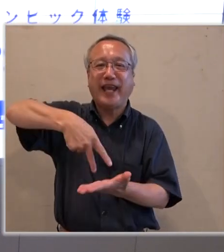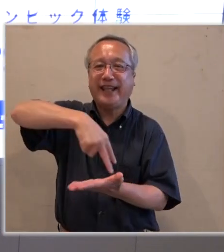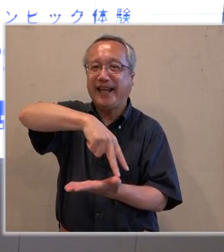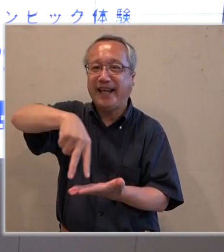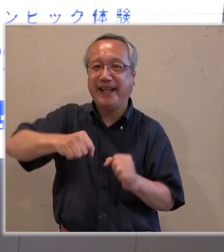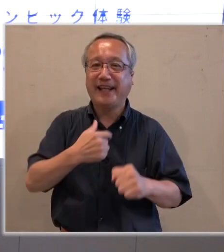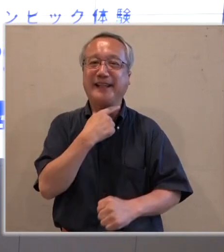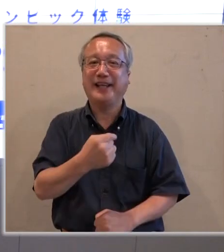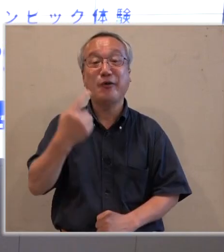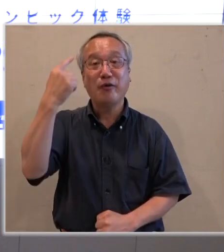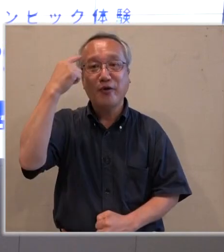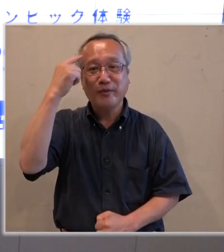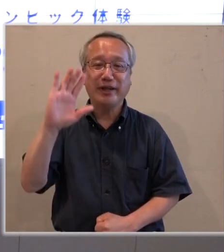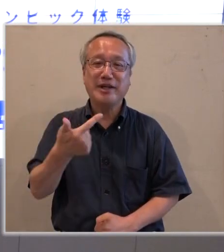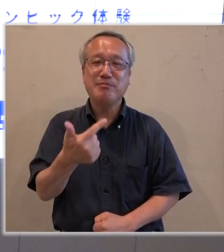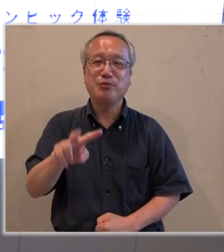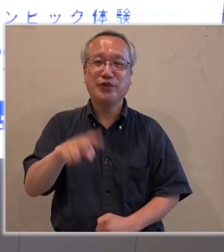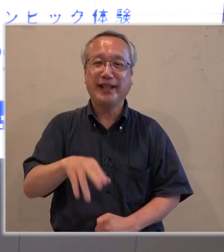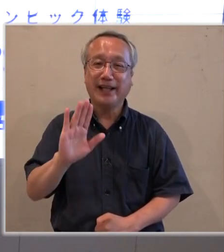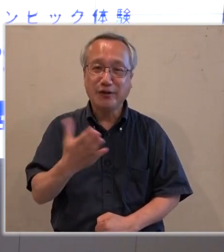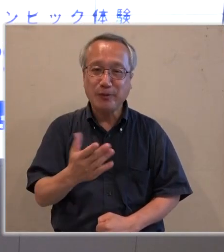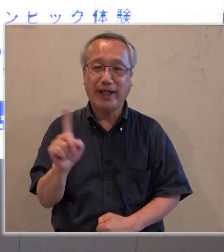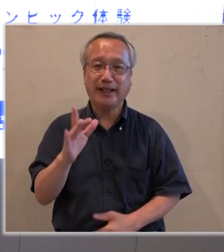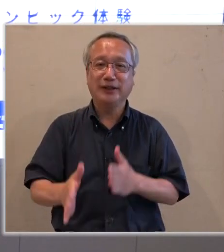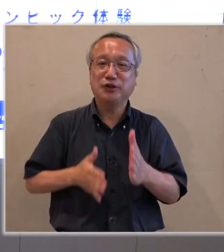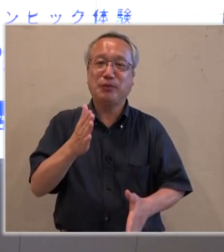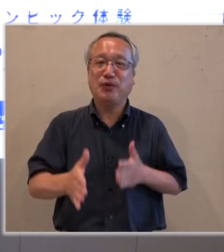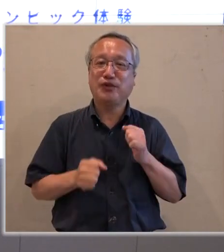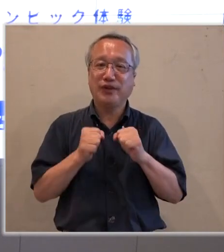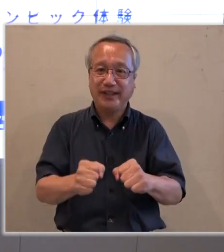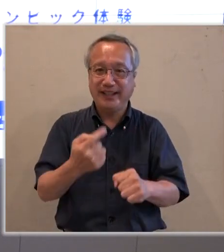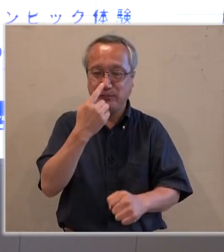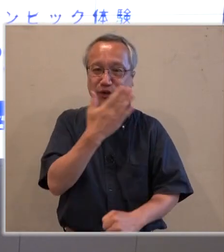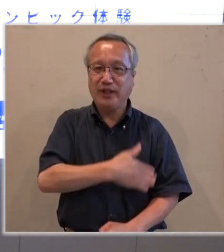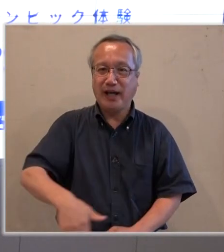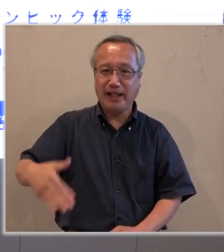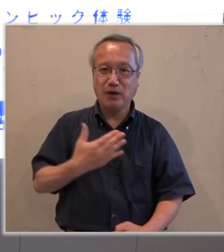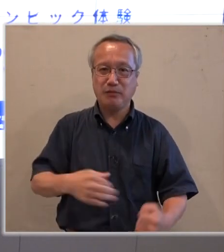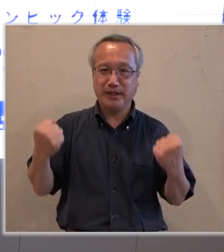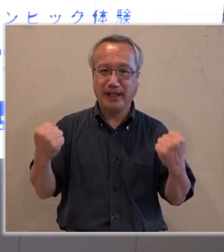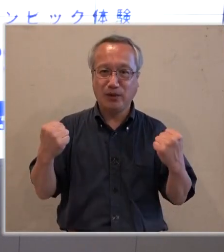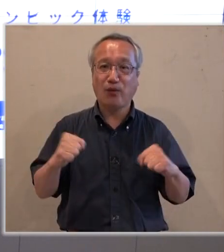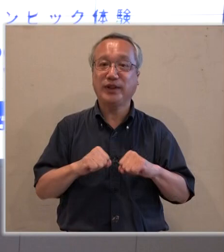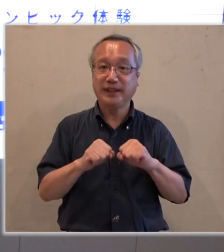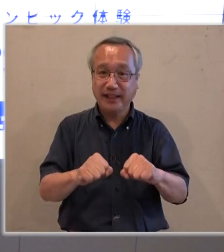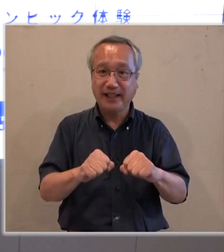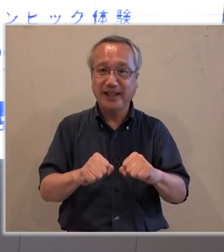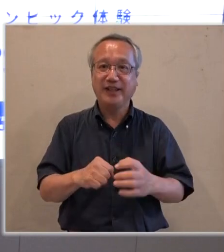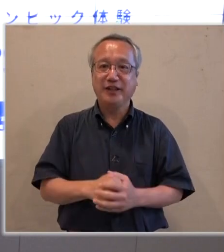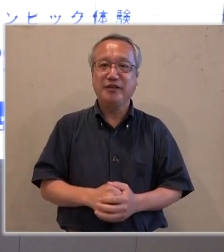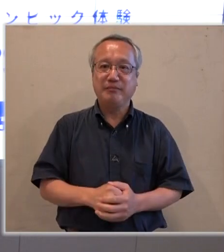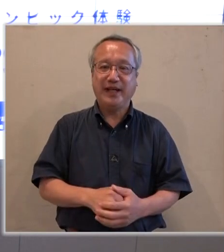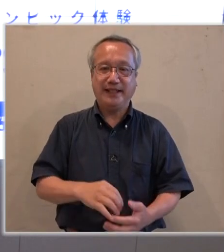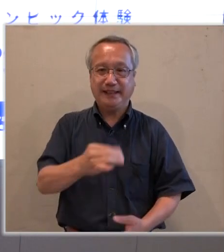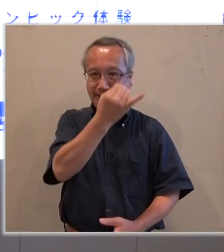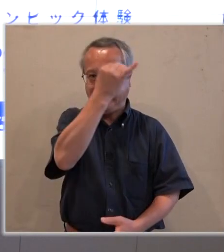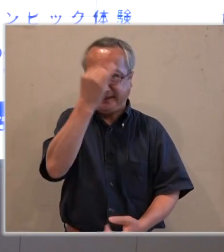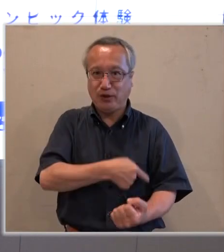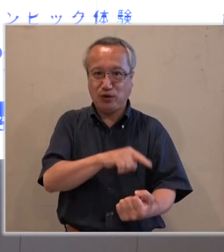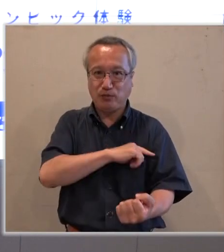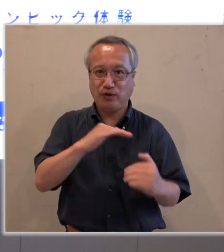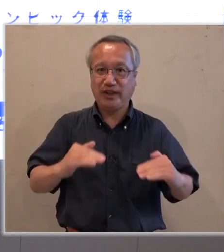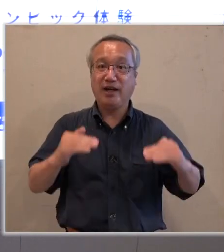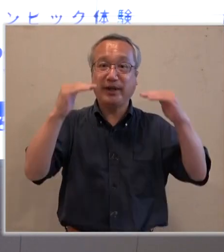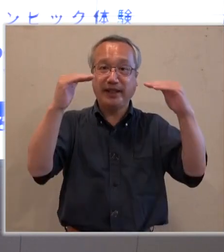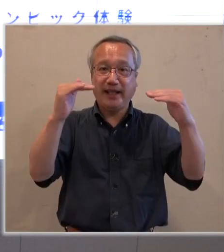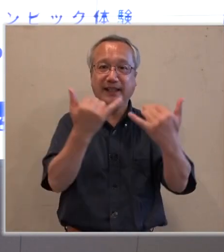、何かスポーツを通じて自分の体を健康にして、まあ知力も高めて